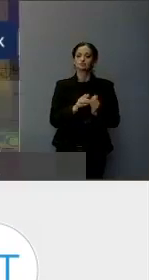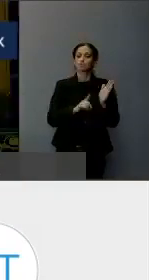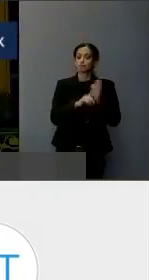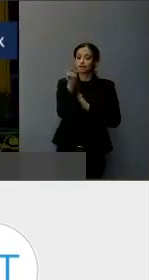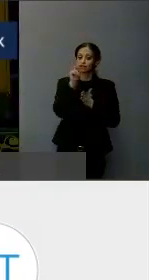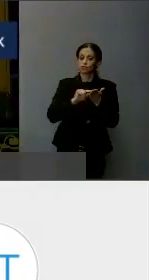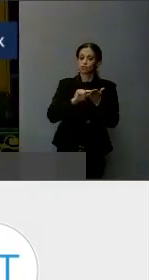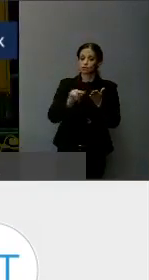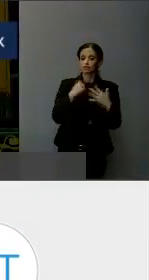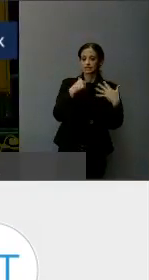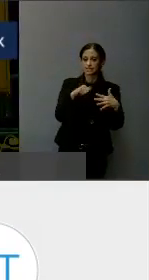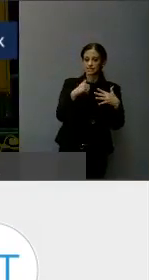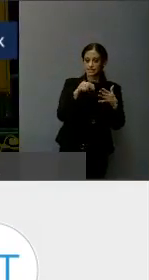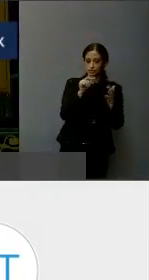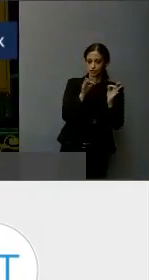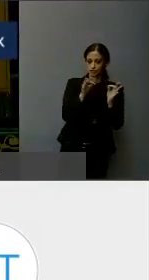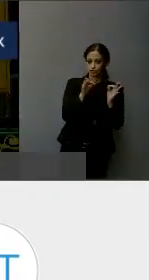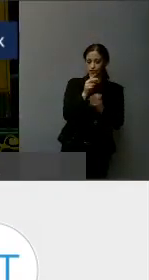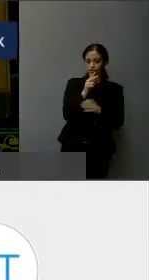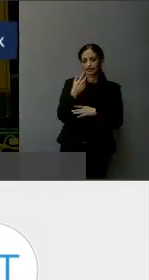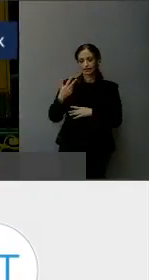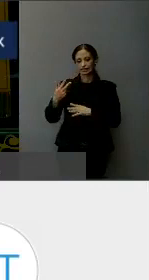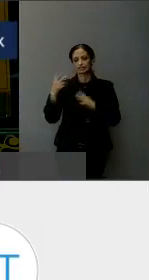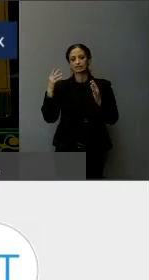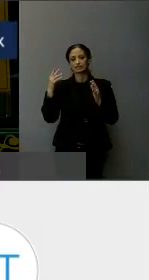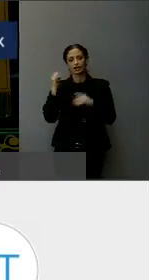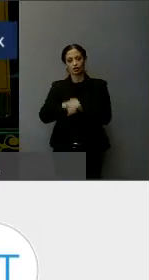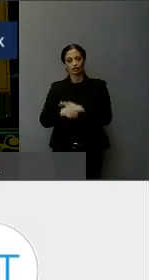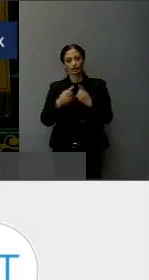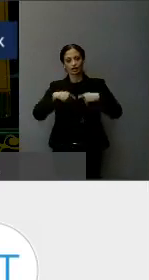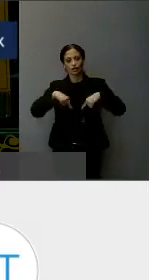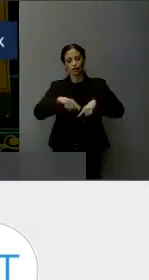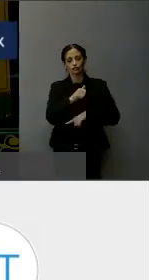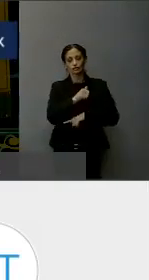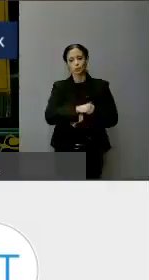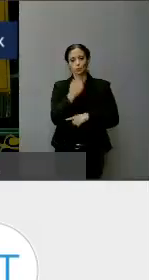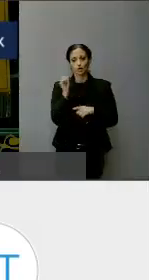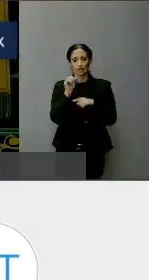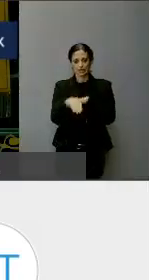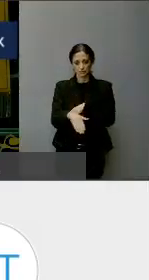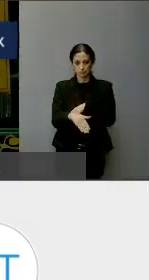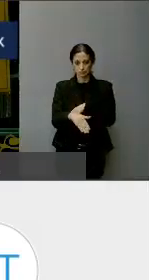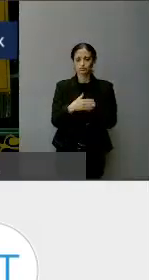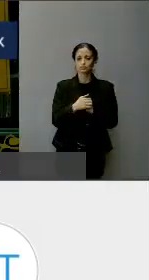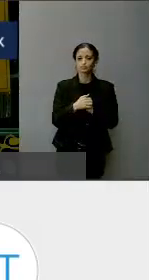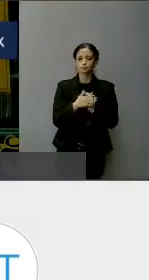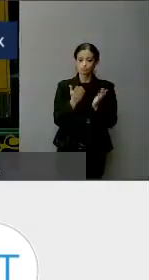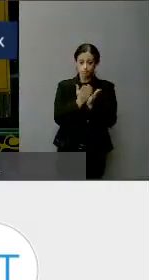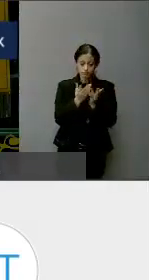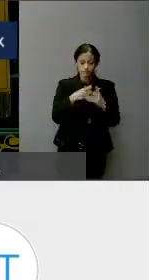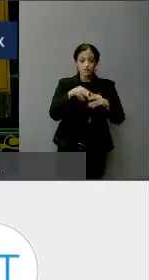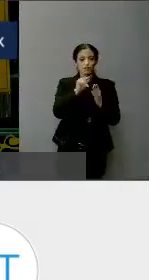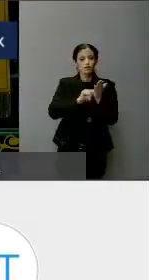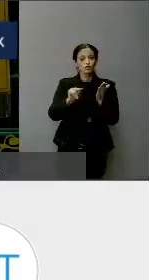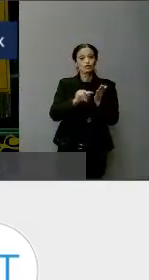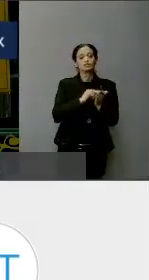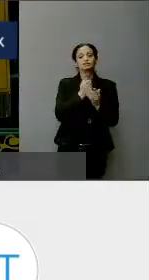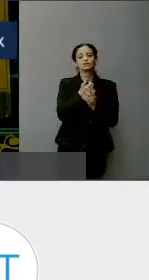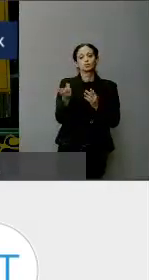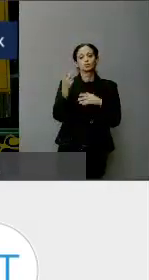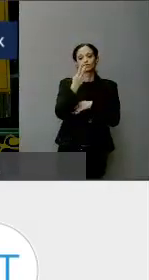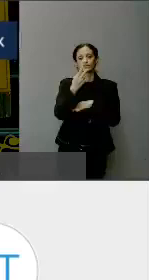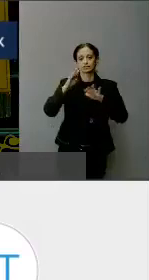votare 16 voti favorevoli 23 contrari il consiglio comunale respinge il numero 28 pongo ora in votazione il numero 29